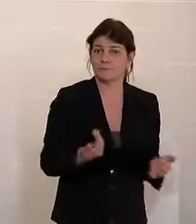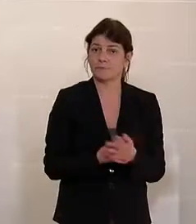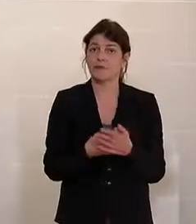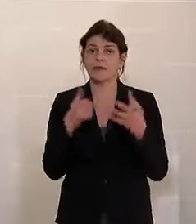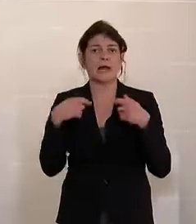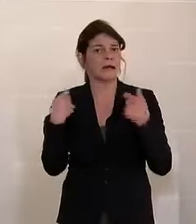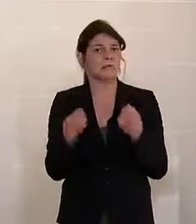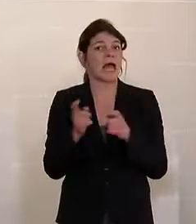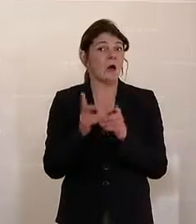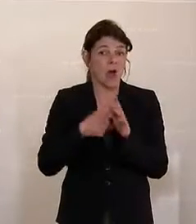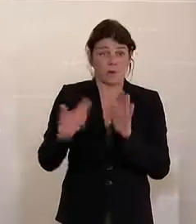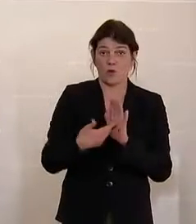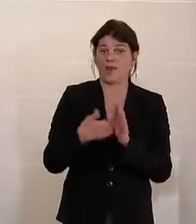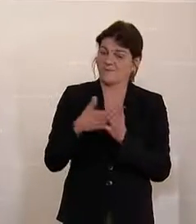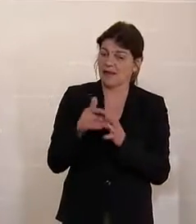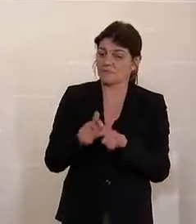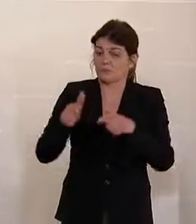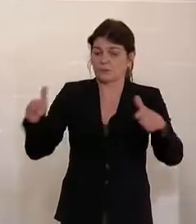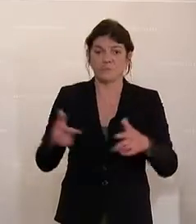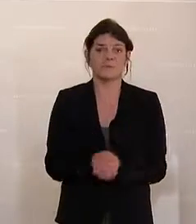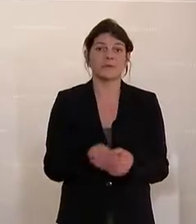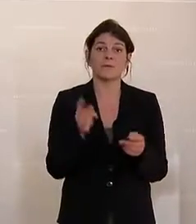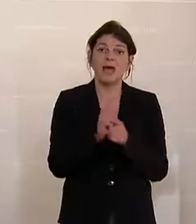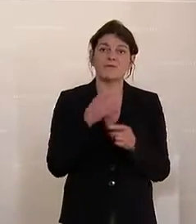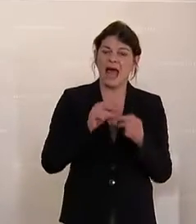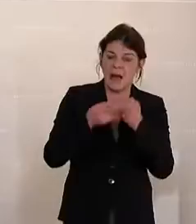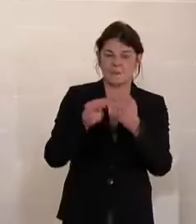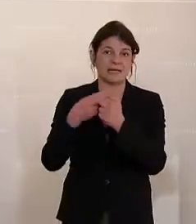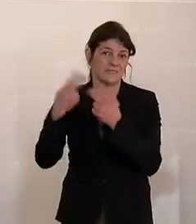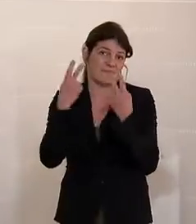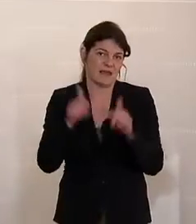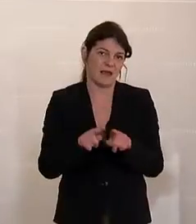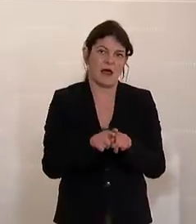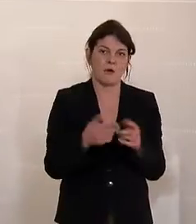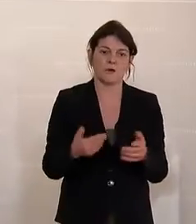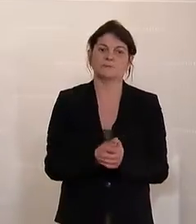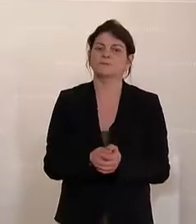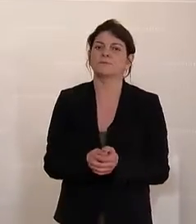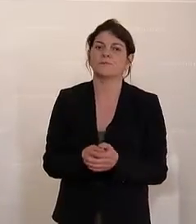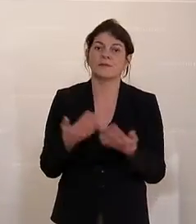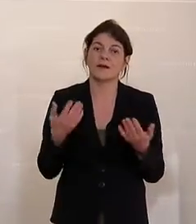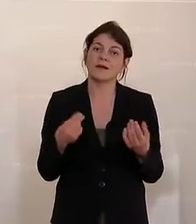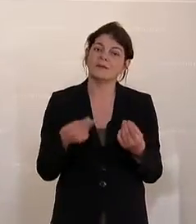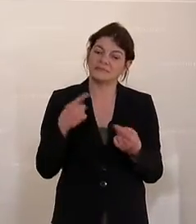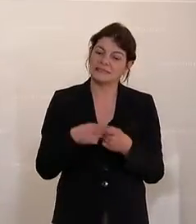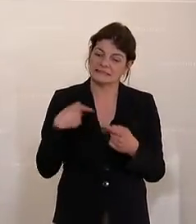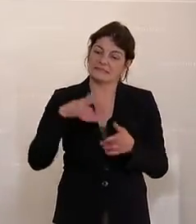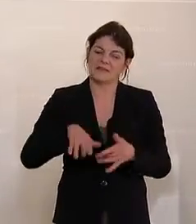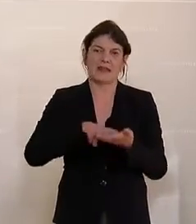eine Notwendigkeit und natürlich auch immer wieder eine Adaptierung dieser digitalisierten